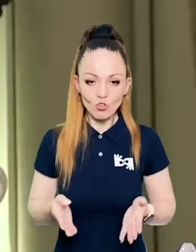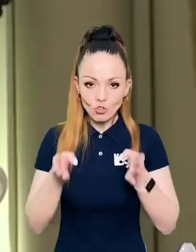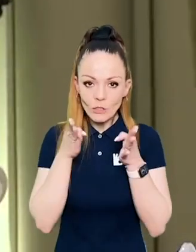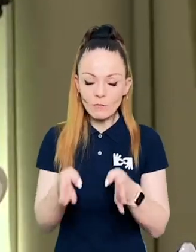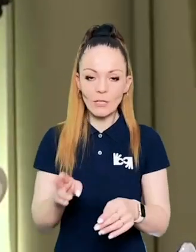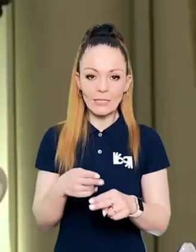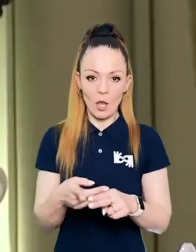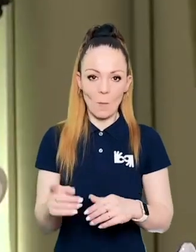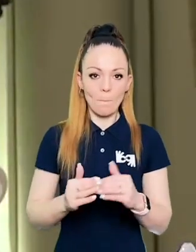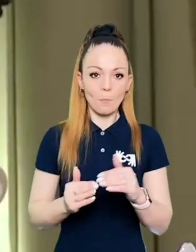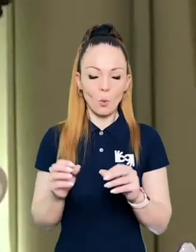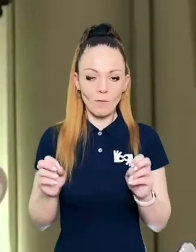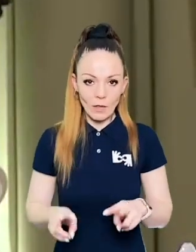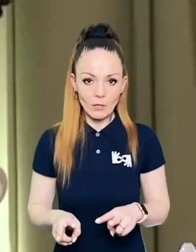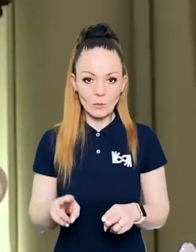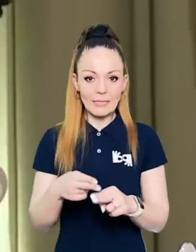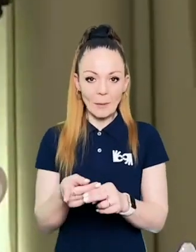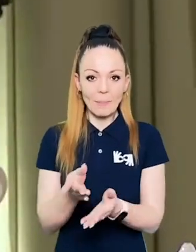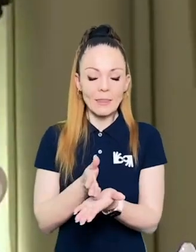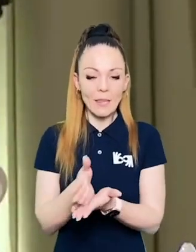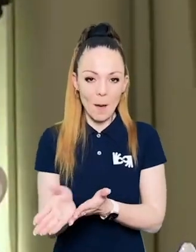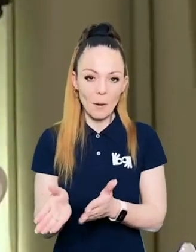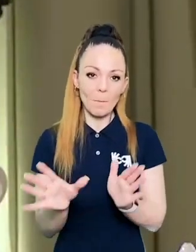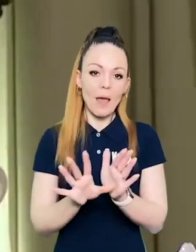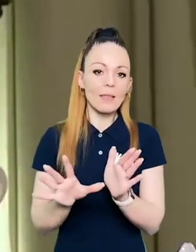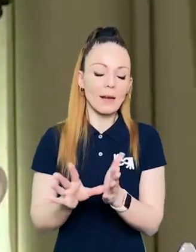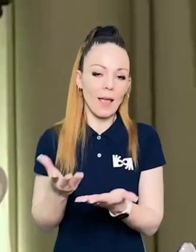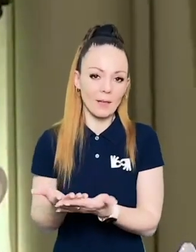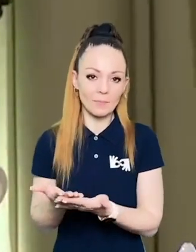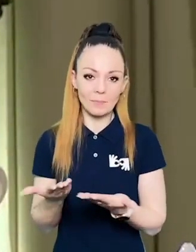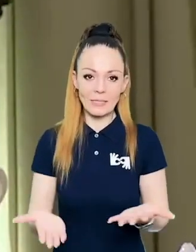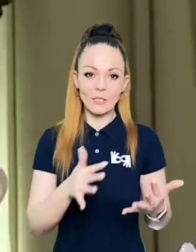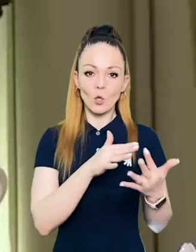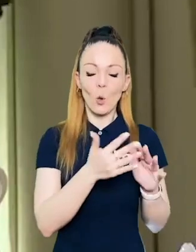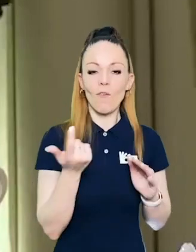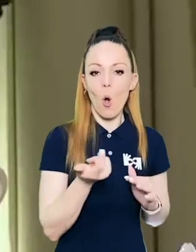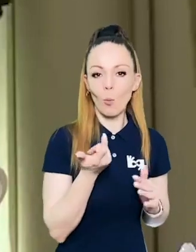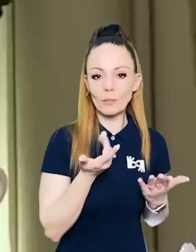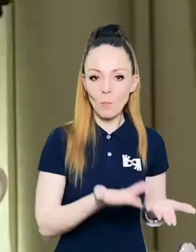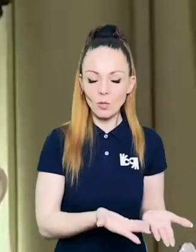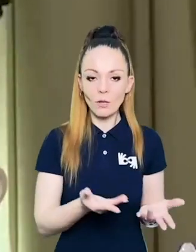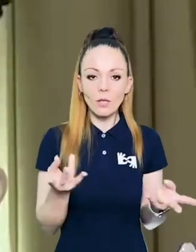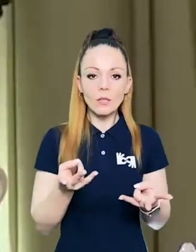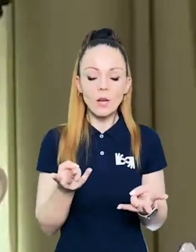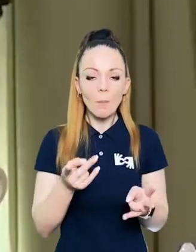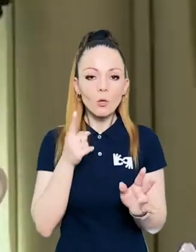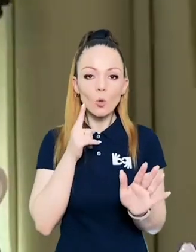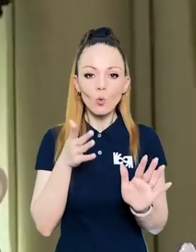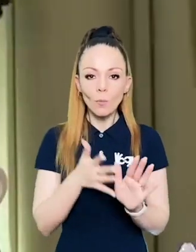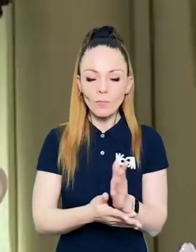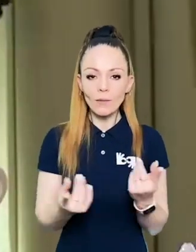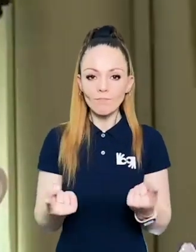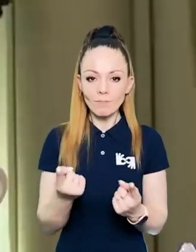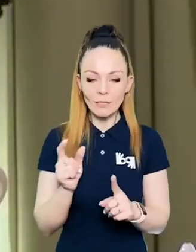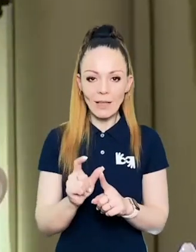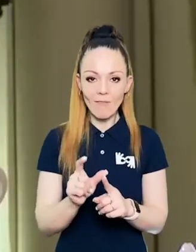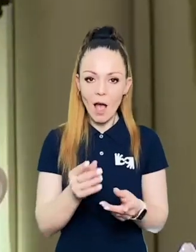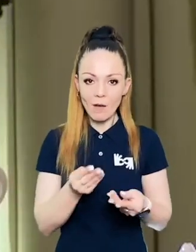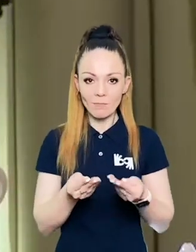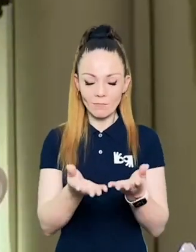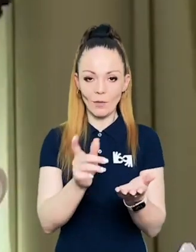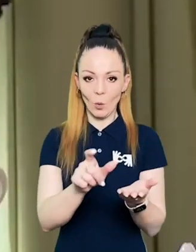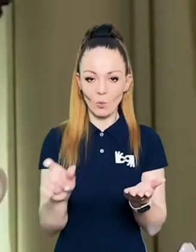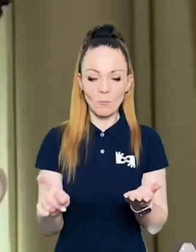цим не живеш, цією професією, да, або цим напрямком, там, енергетики, сільського господарства. Треба зрозумілими